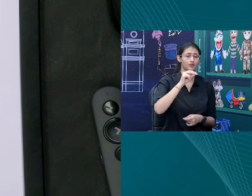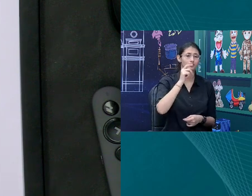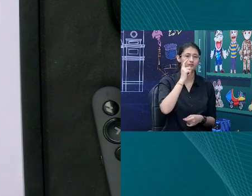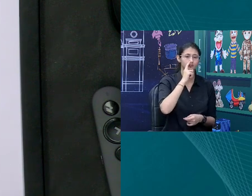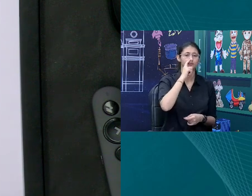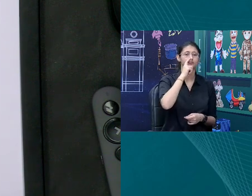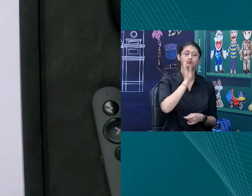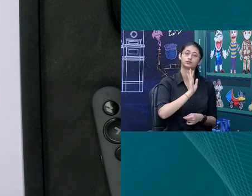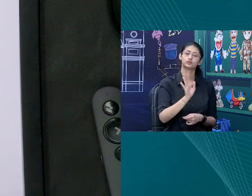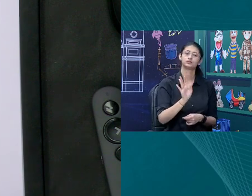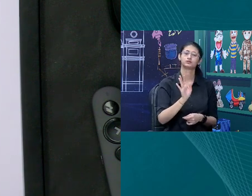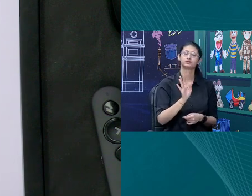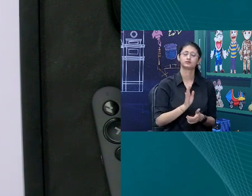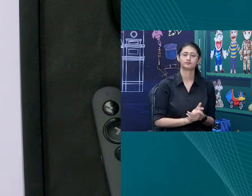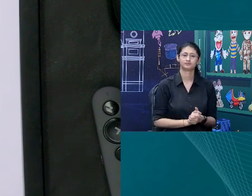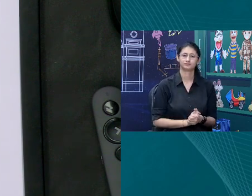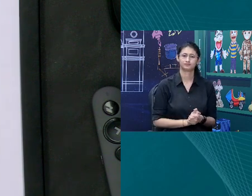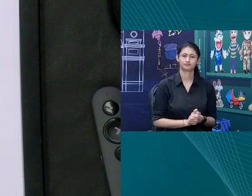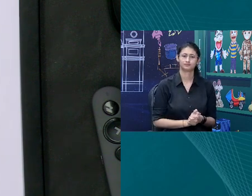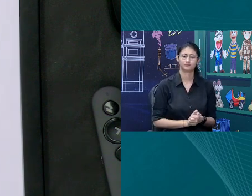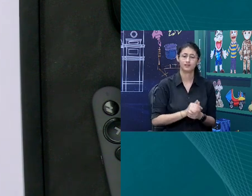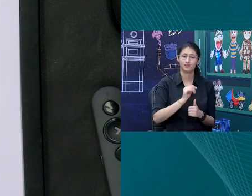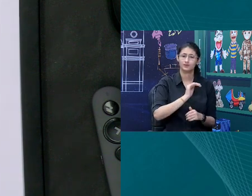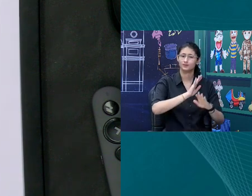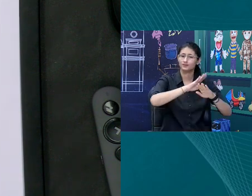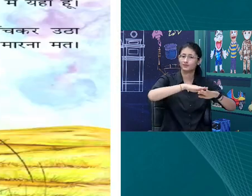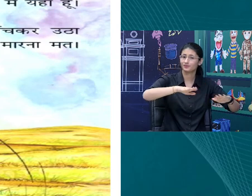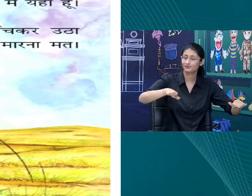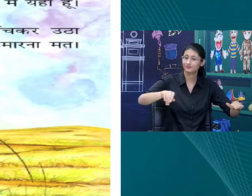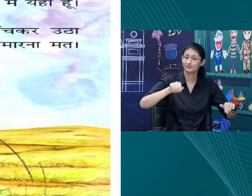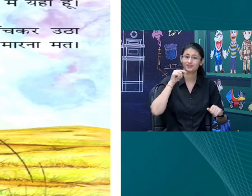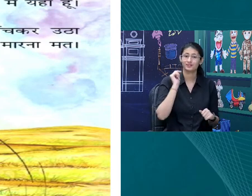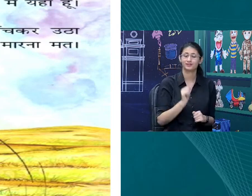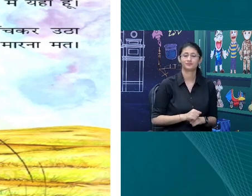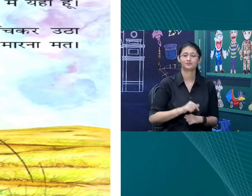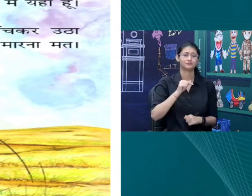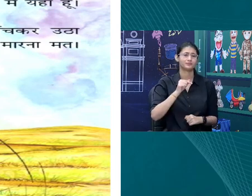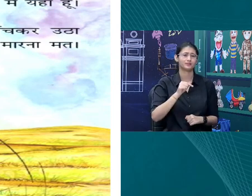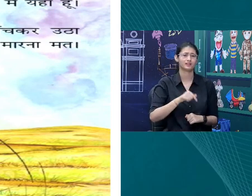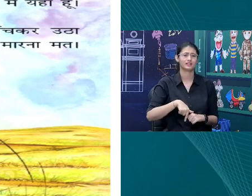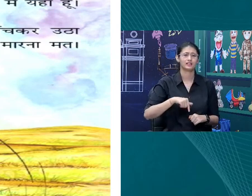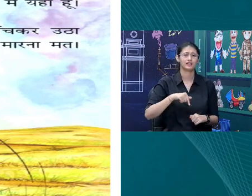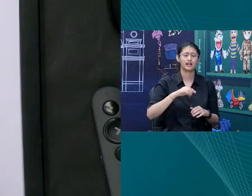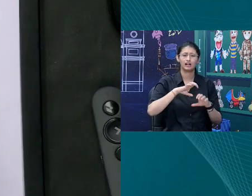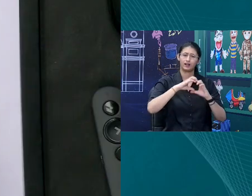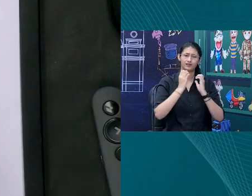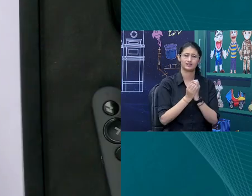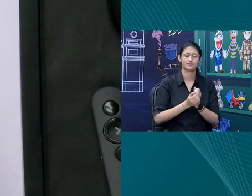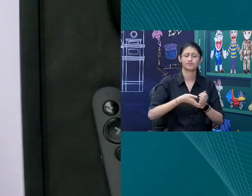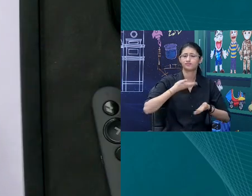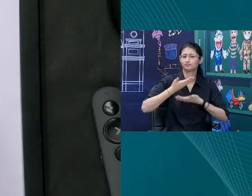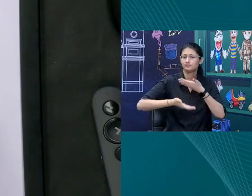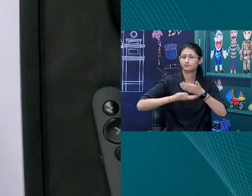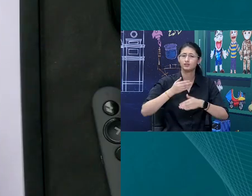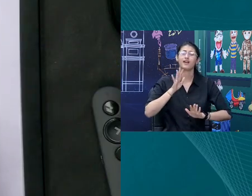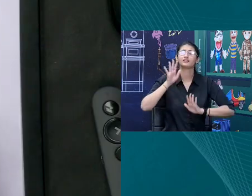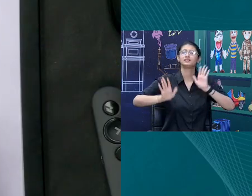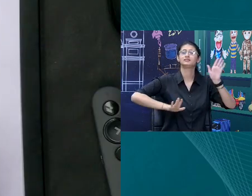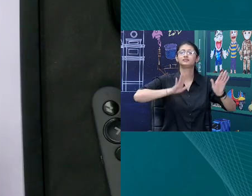ठीक है तो बच्चों को इस तरह की एक्टिविटीज और शब्दों के साथ करवाई जा सकती है जैसे की चंद